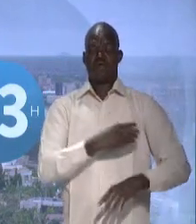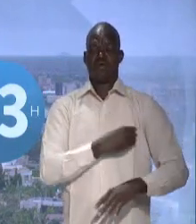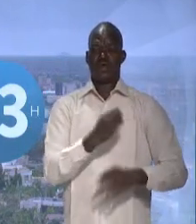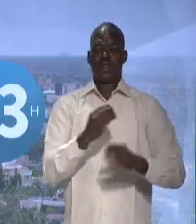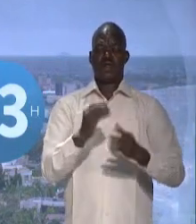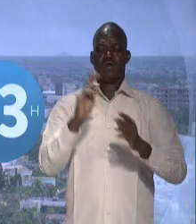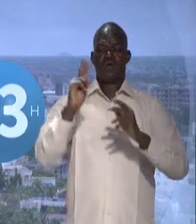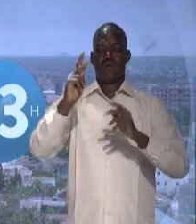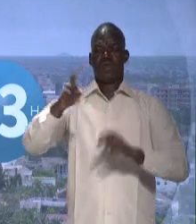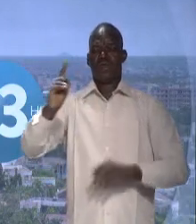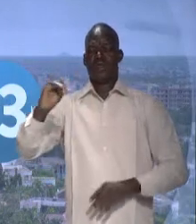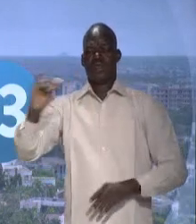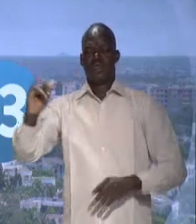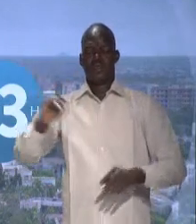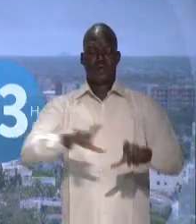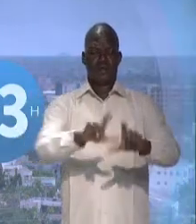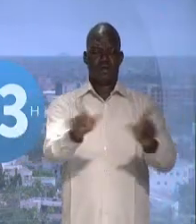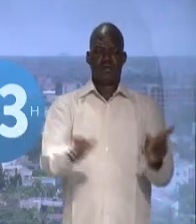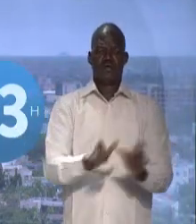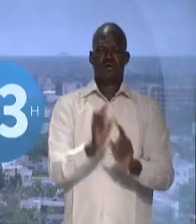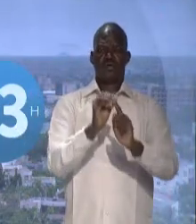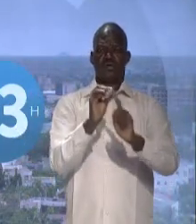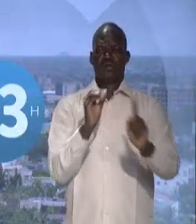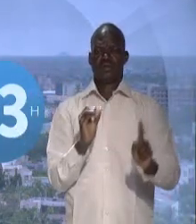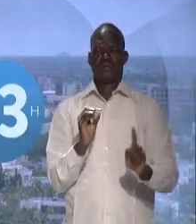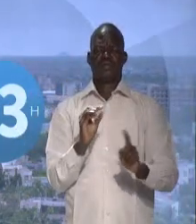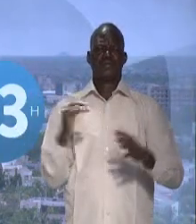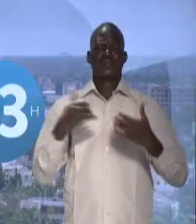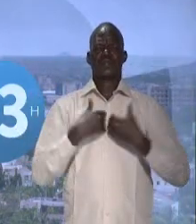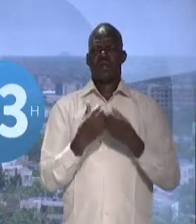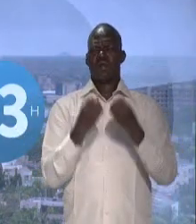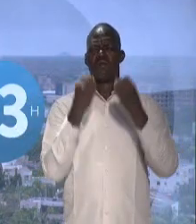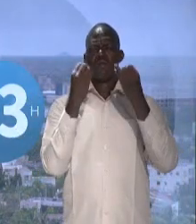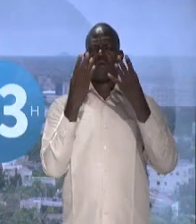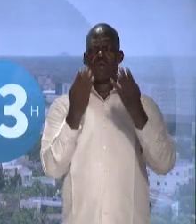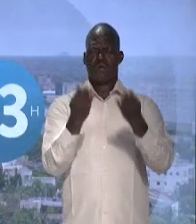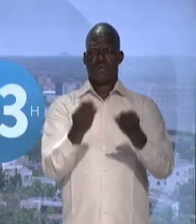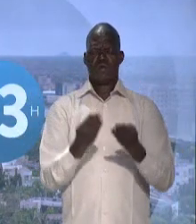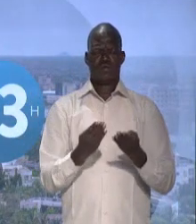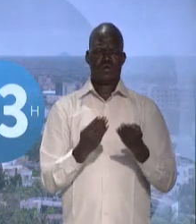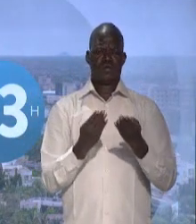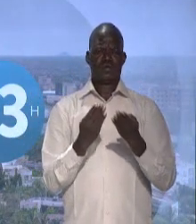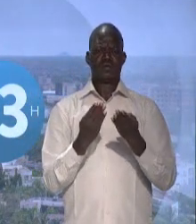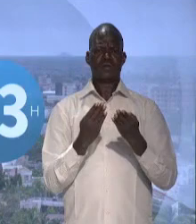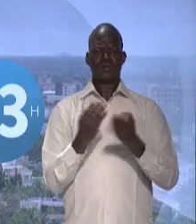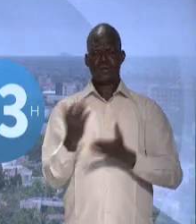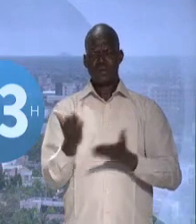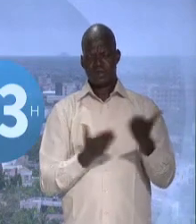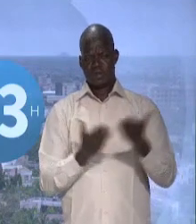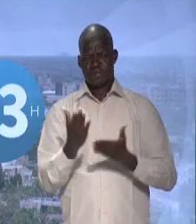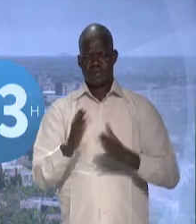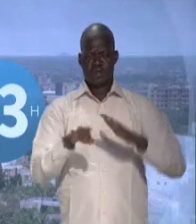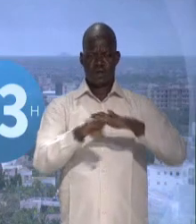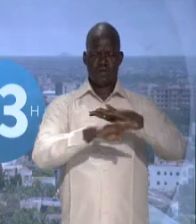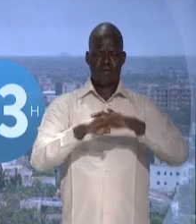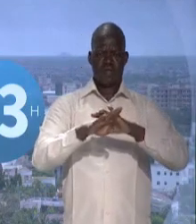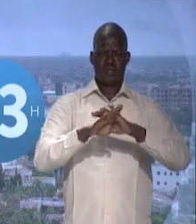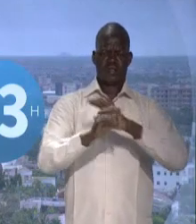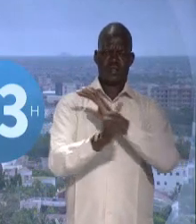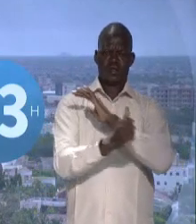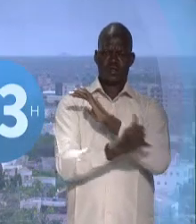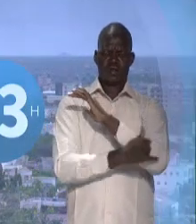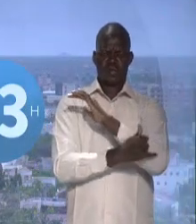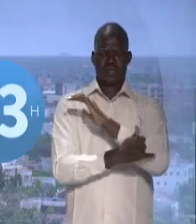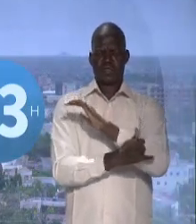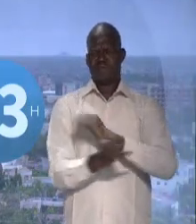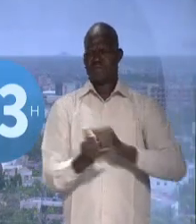populations déplacées dans leur zone d'origine. Il y a beaucoup de besoins par rapport à services de base. Ces pays accueillent